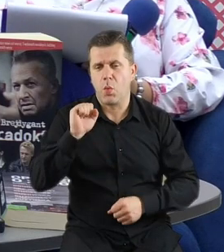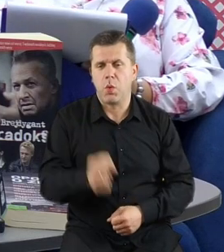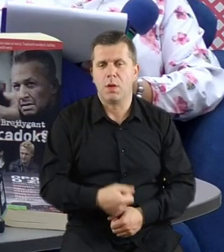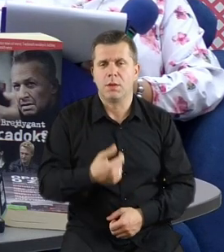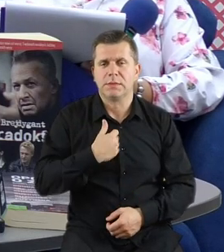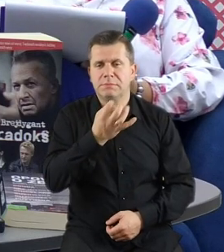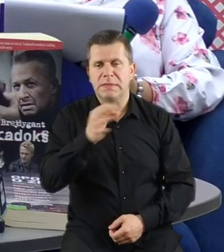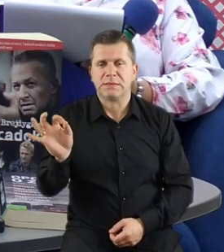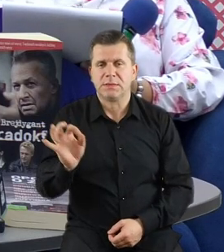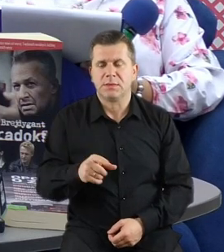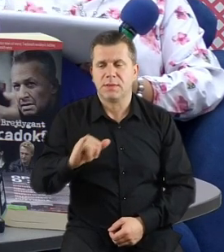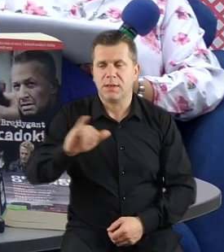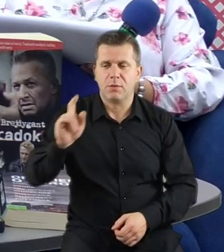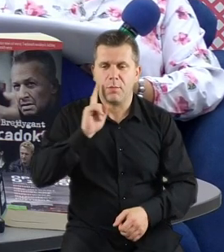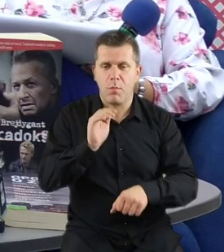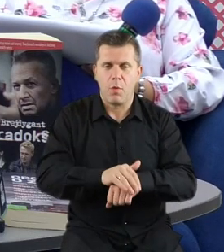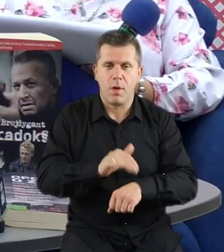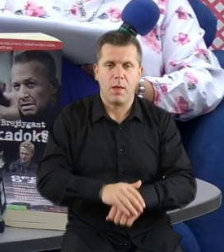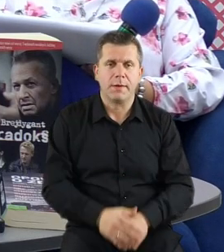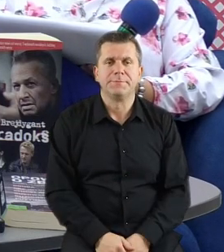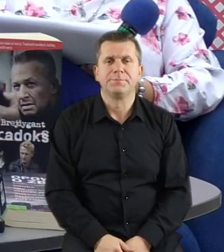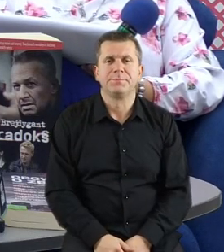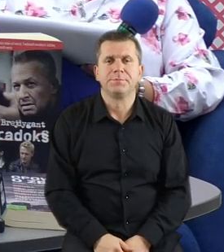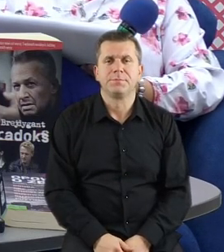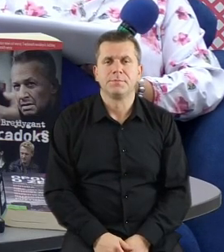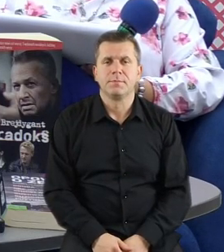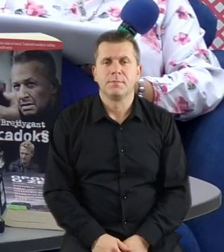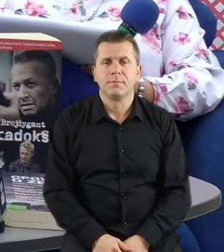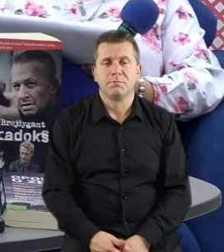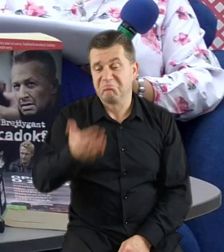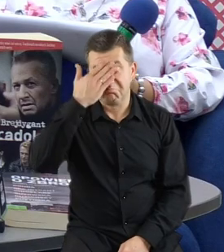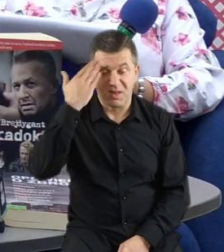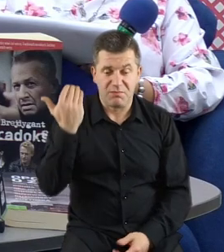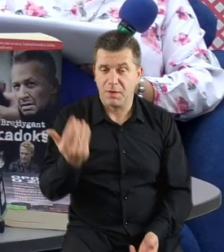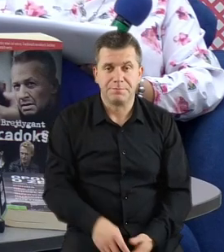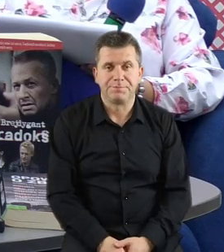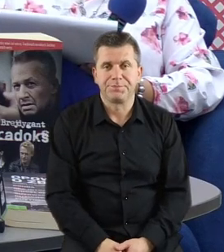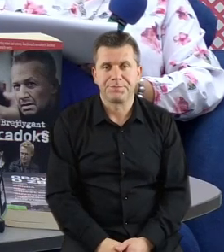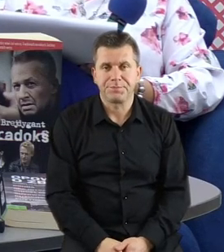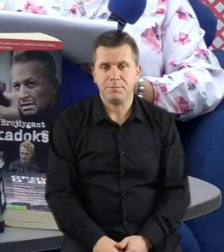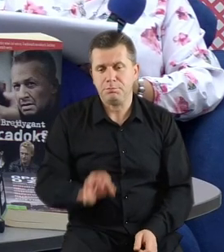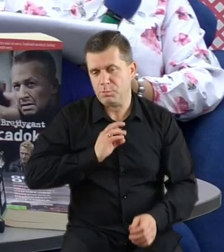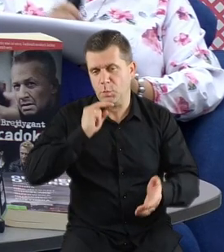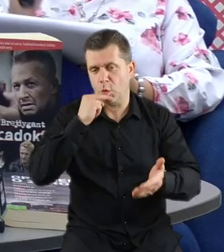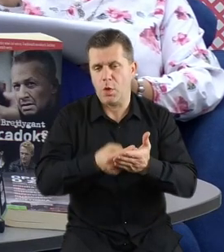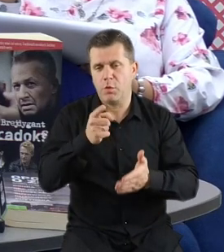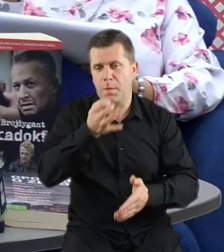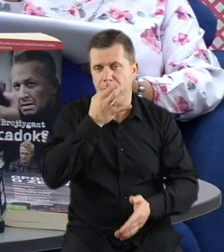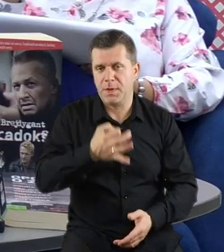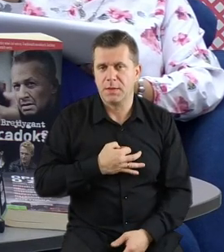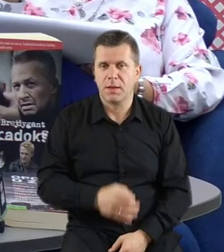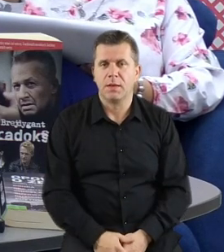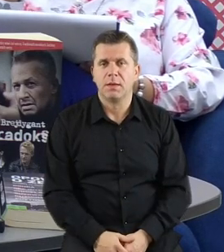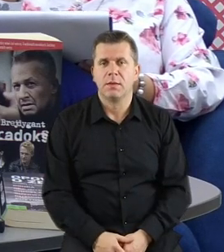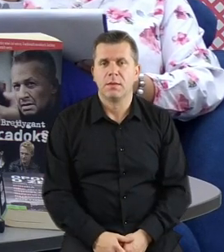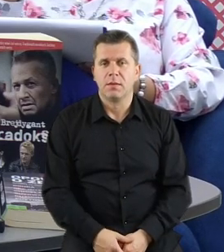specjalistą jak koledzy. Nie wiem, po prostu. To jest moja odpowiedź na to pytanie. A myślał pan